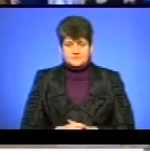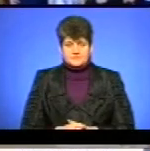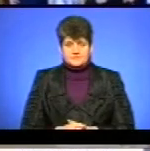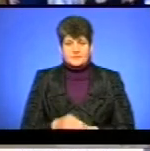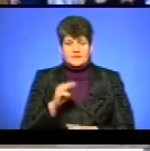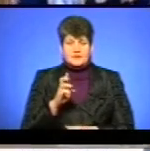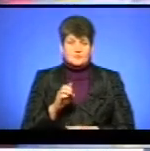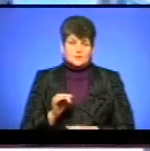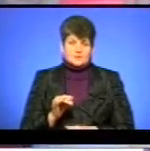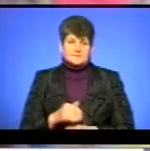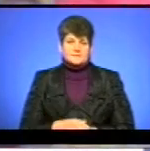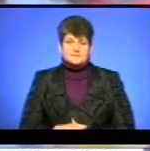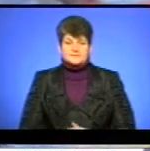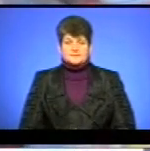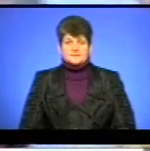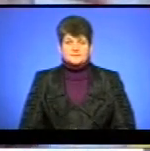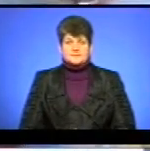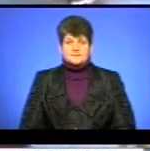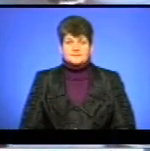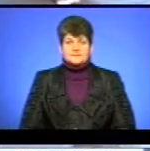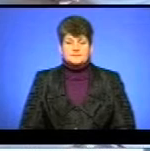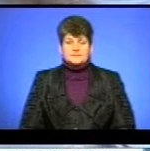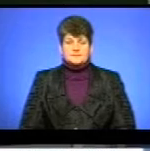Бурак, Богдана Сарабун, Андрій Прокопів. Новини.